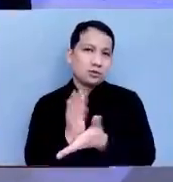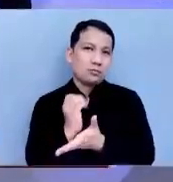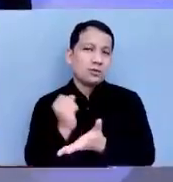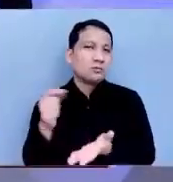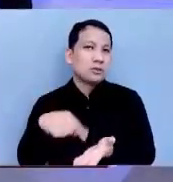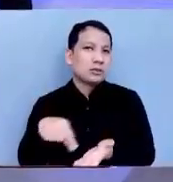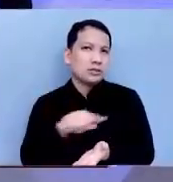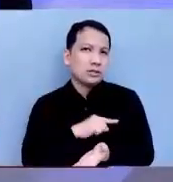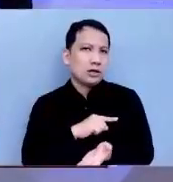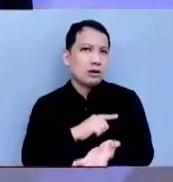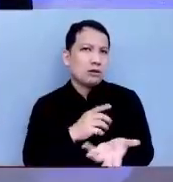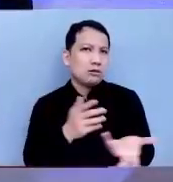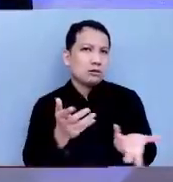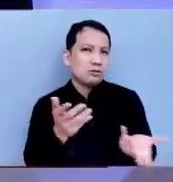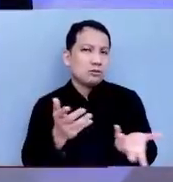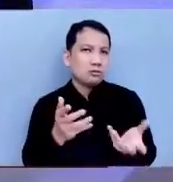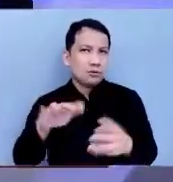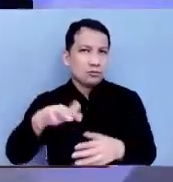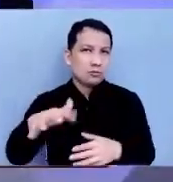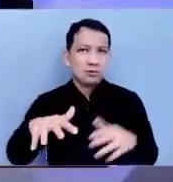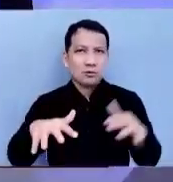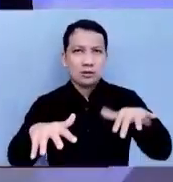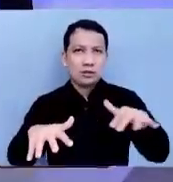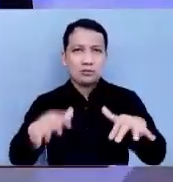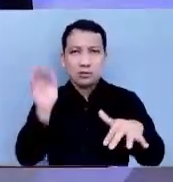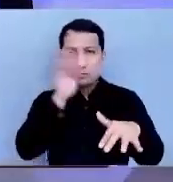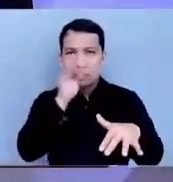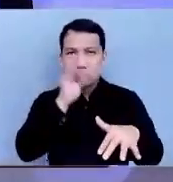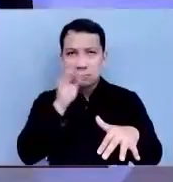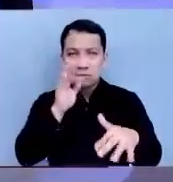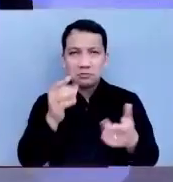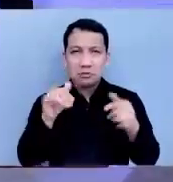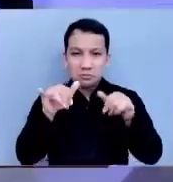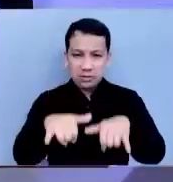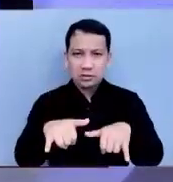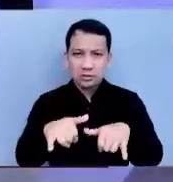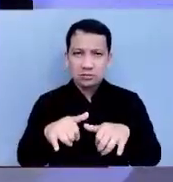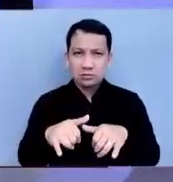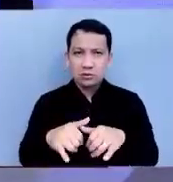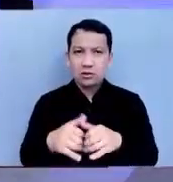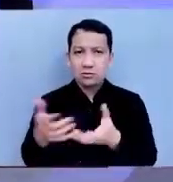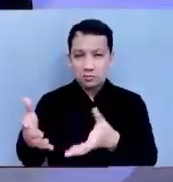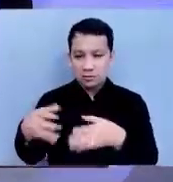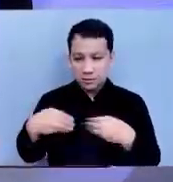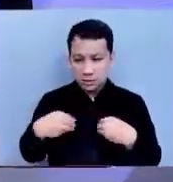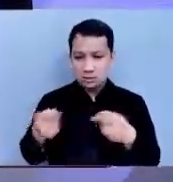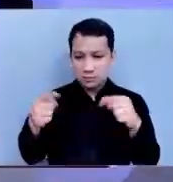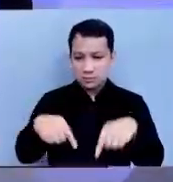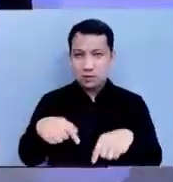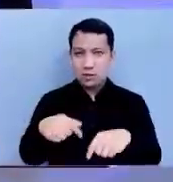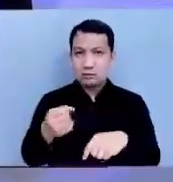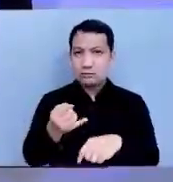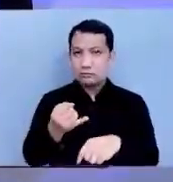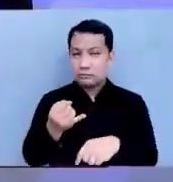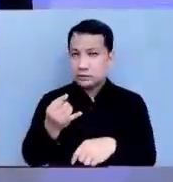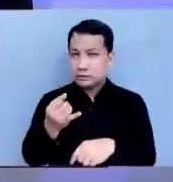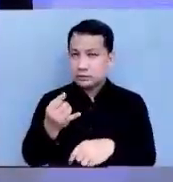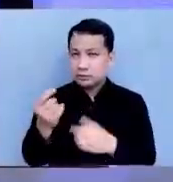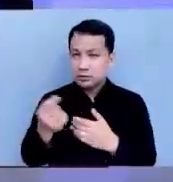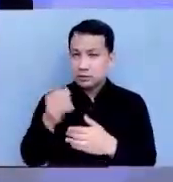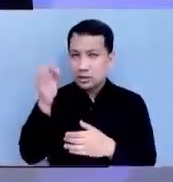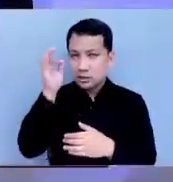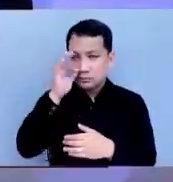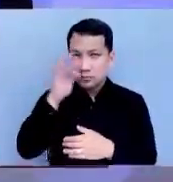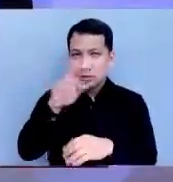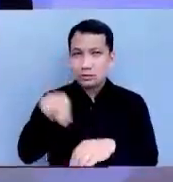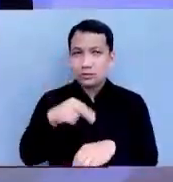itong pag-aalinlangan ng ilang Pilipino sa pansamantalang pagkupkop sa mga Afghan nationals? Sa matagal na panahon, ang